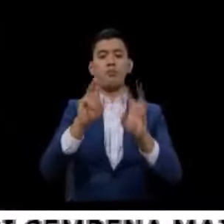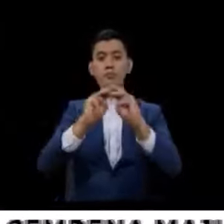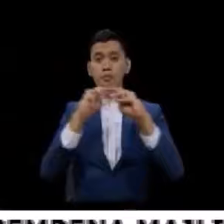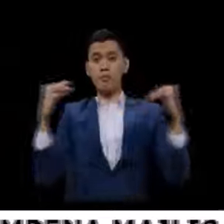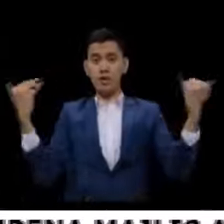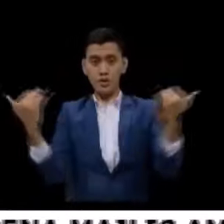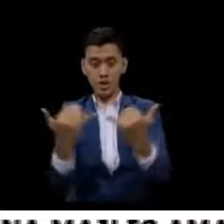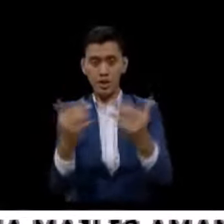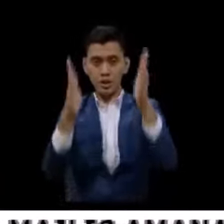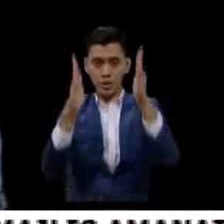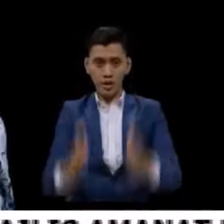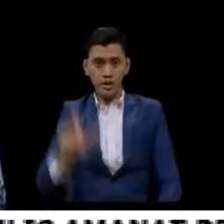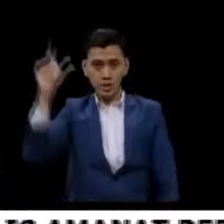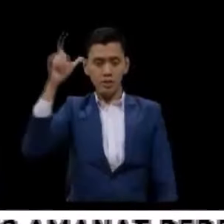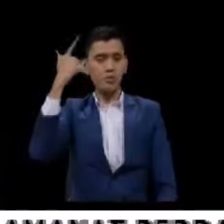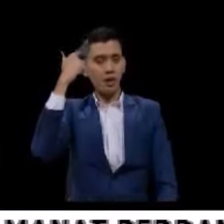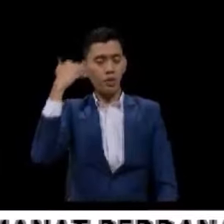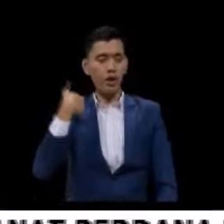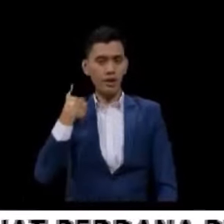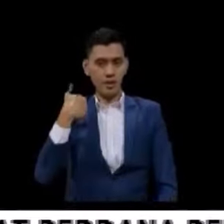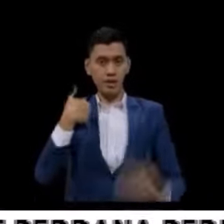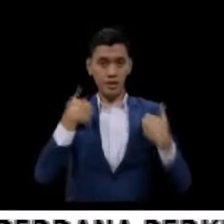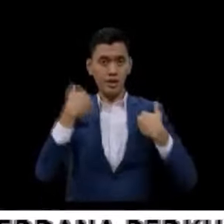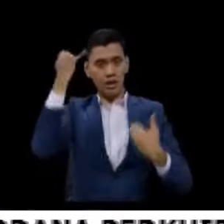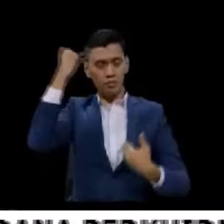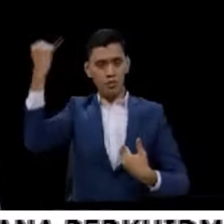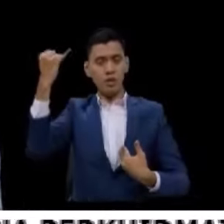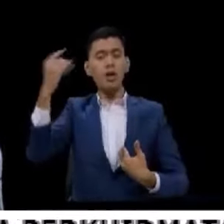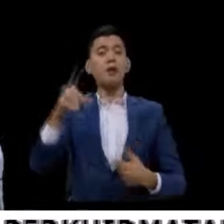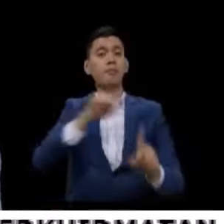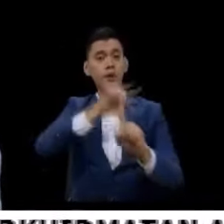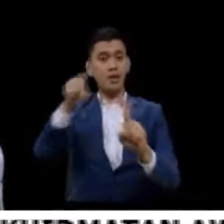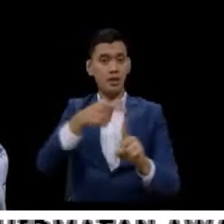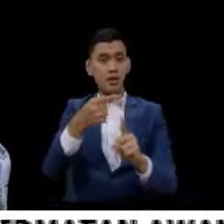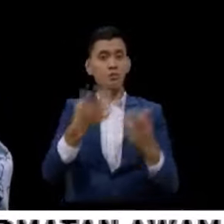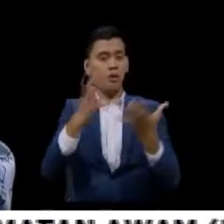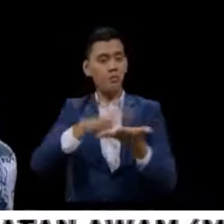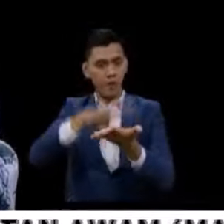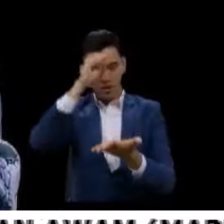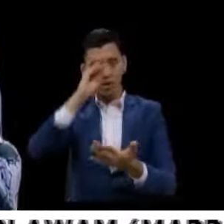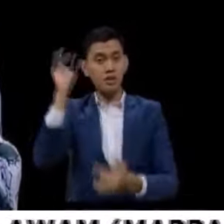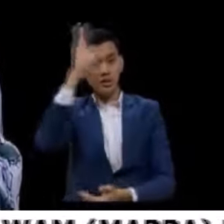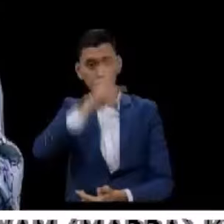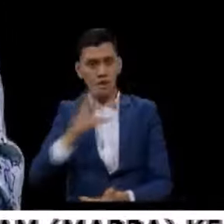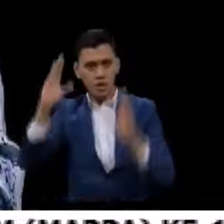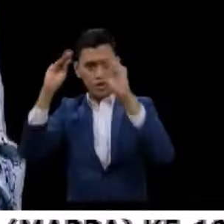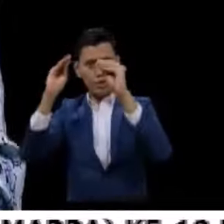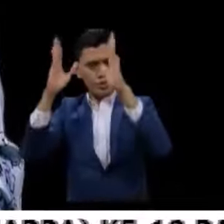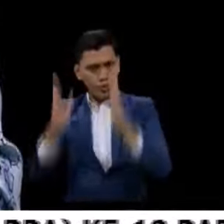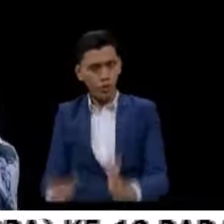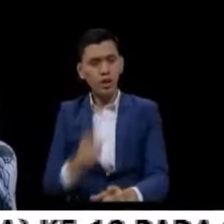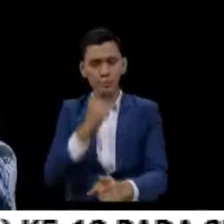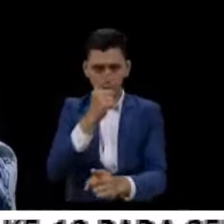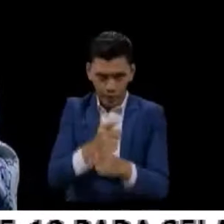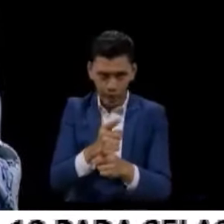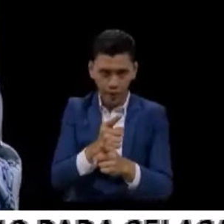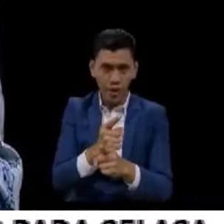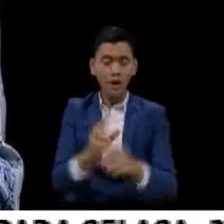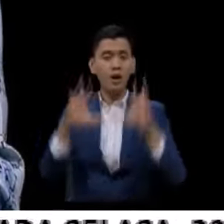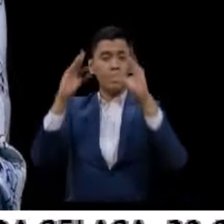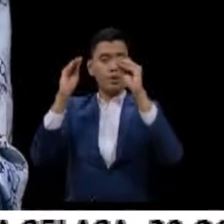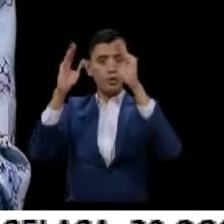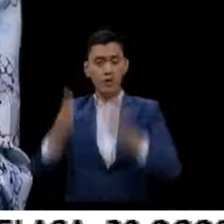ilmu-ilmu ini pula belajar biarlah kali guru yang Mursyid am Hai pun bersih Wooyoung tengok di Abraham lagi ngapa